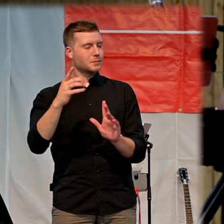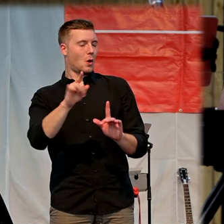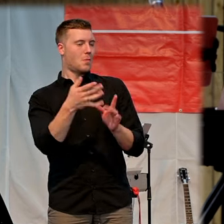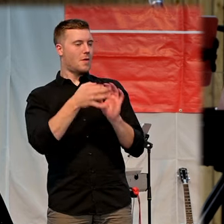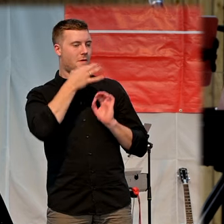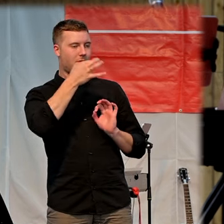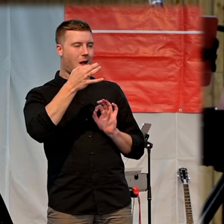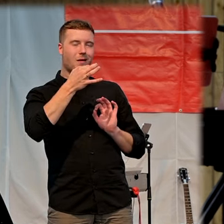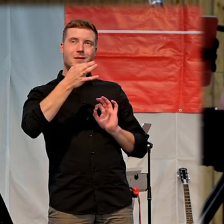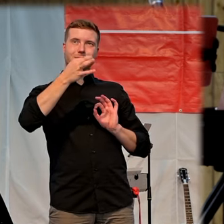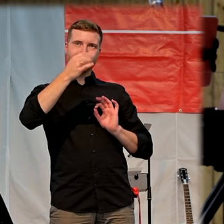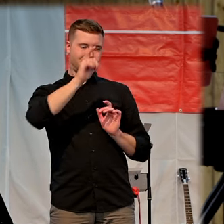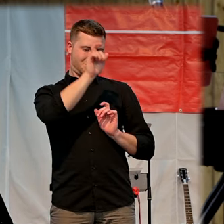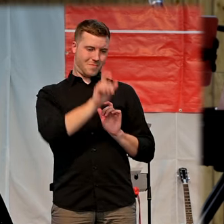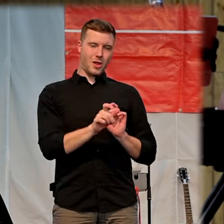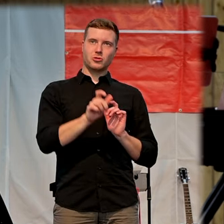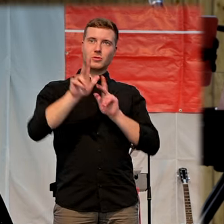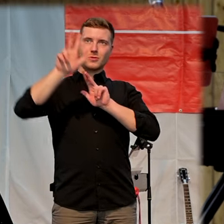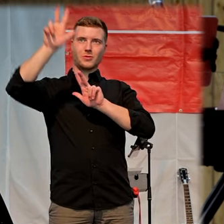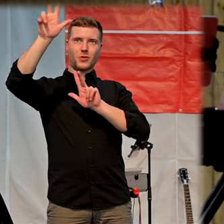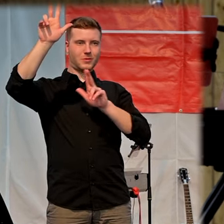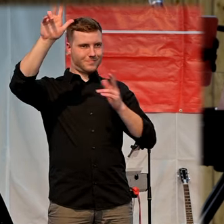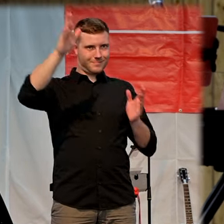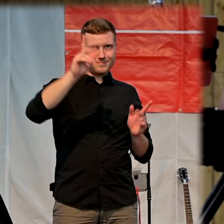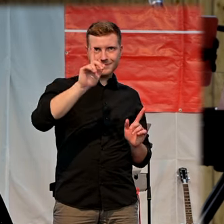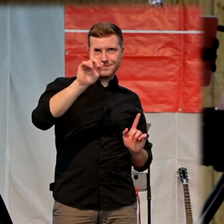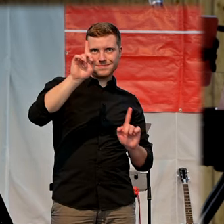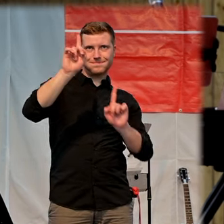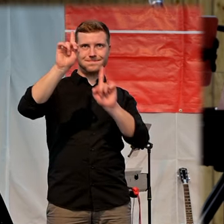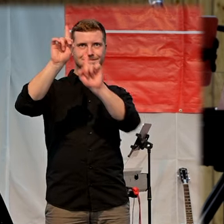heranrücken, dass Gott ihn berührt? Was meinst du?